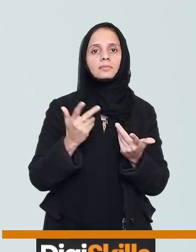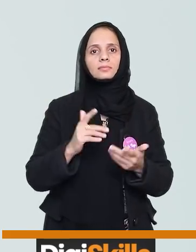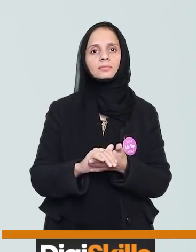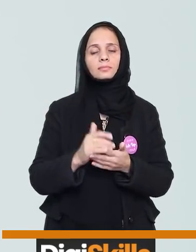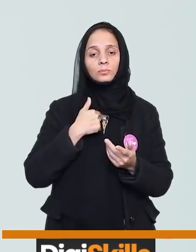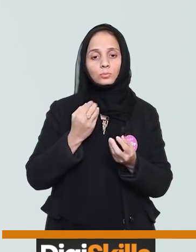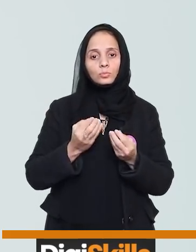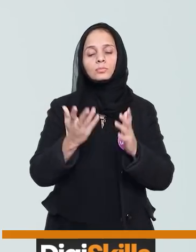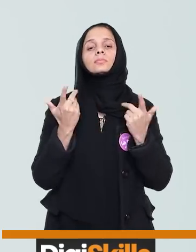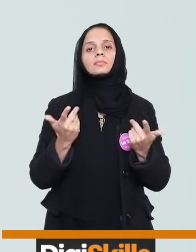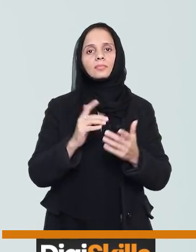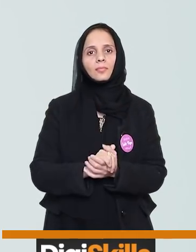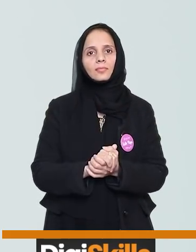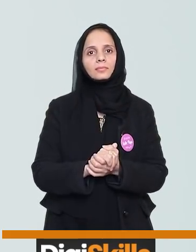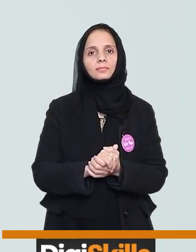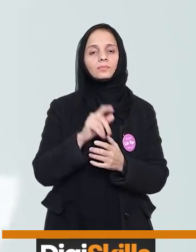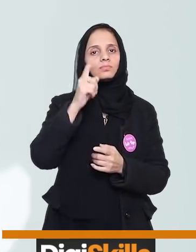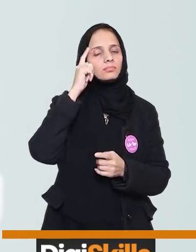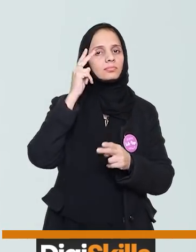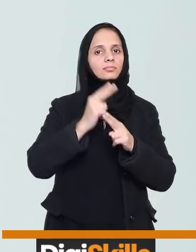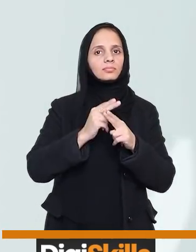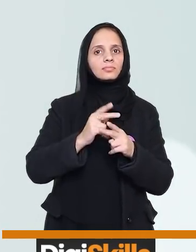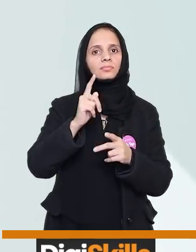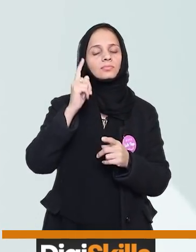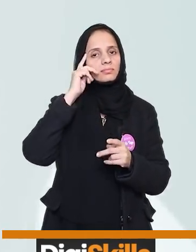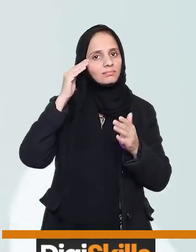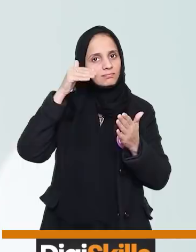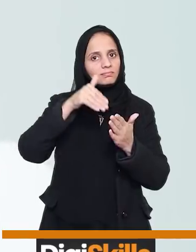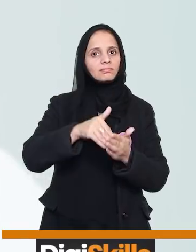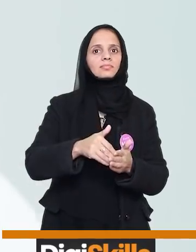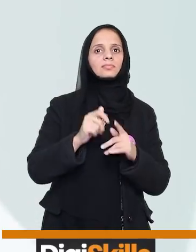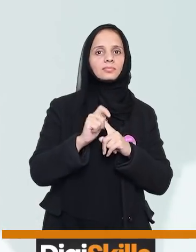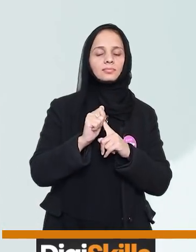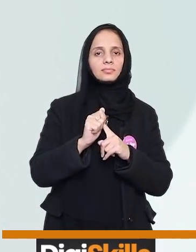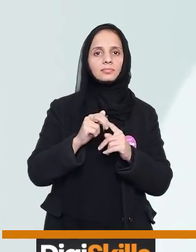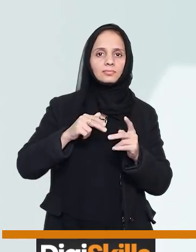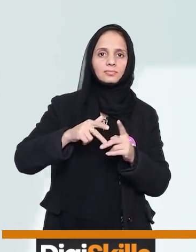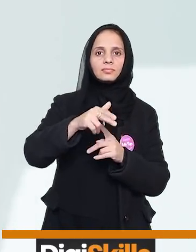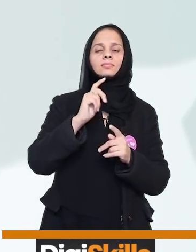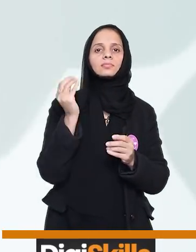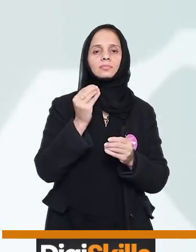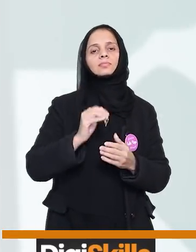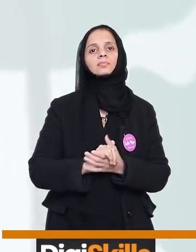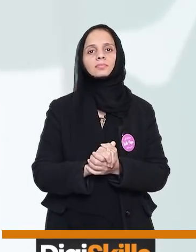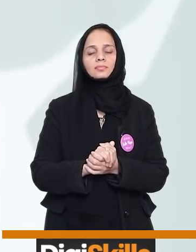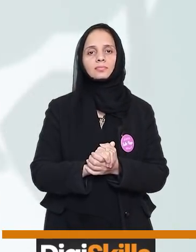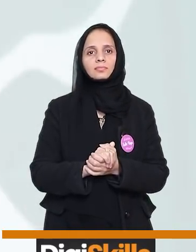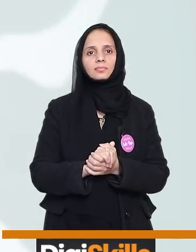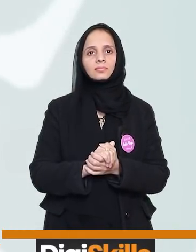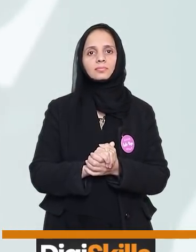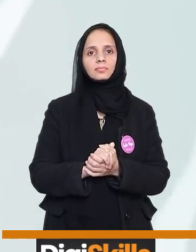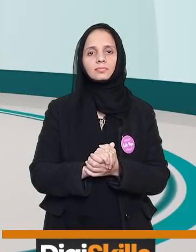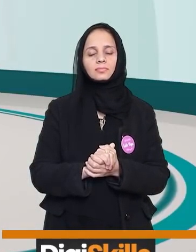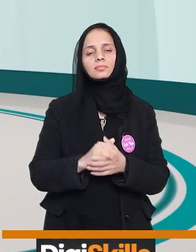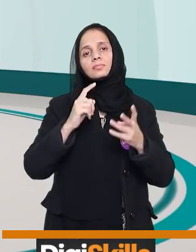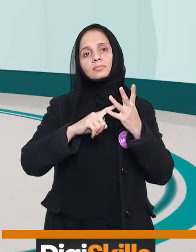تھکوں گا یا میں نے سٹارٹ کس وجہ سے لیا، یقین جانیے آپ کا فوکس برقرار رہے گا ٹورڈز لرننگ دیٹ پرٹیکولر اسکل